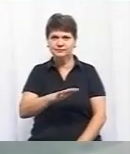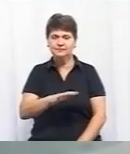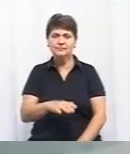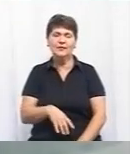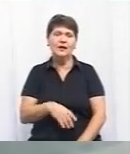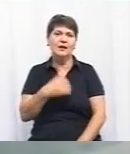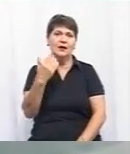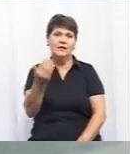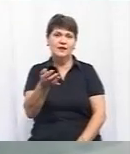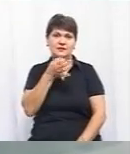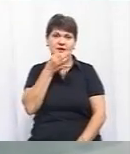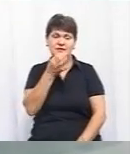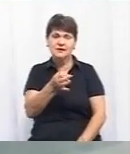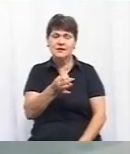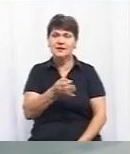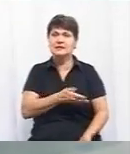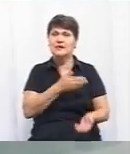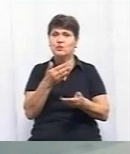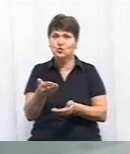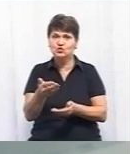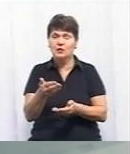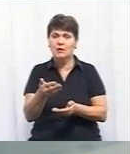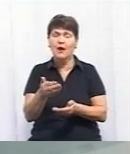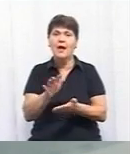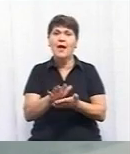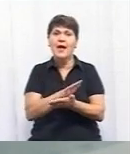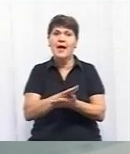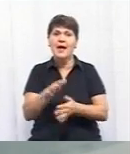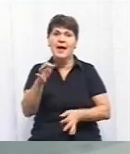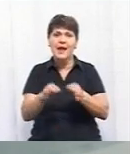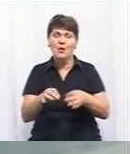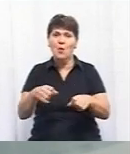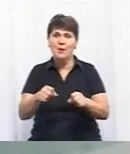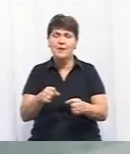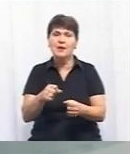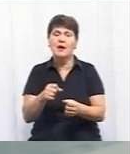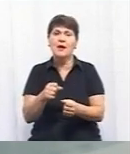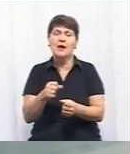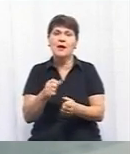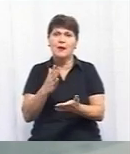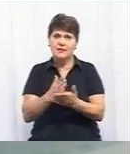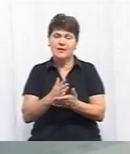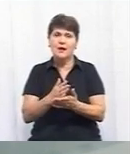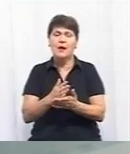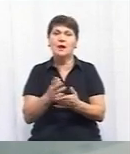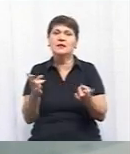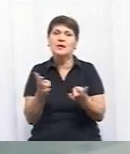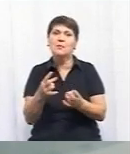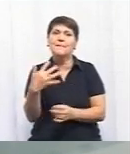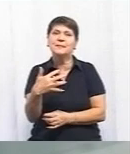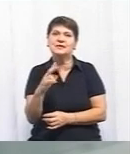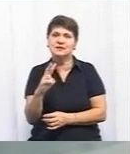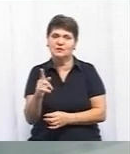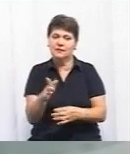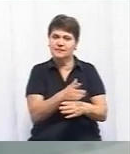цього екомобілю є в опції, для цього потрібно щонайменше 50 кілограм відсортованого сміття, вторсировини, щоб